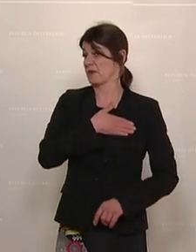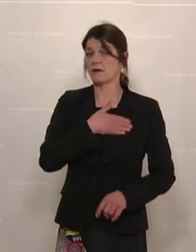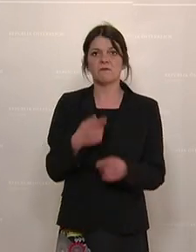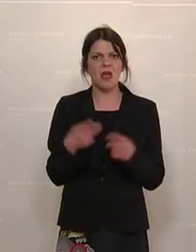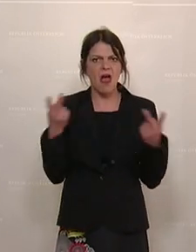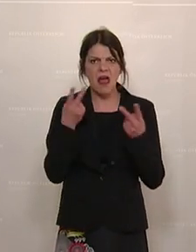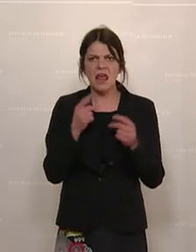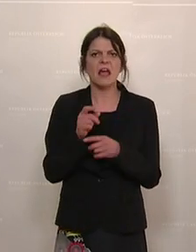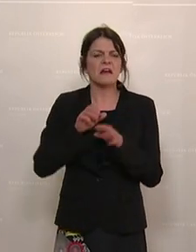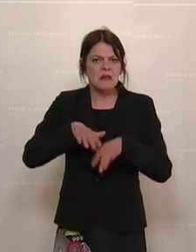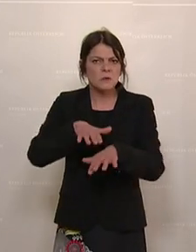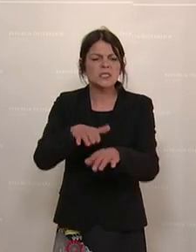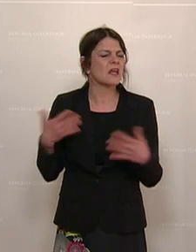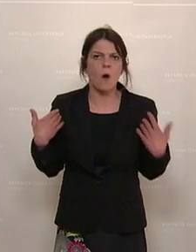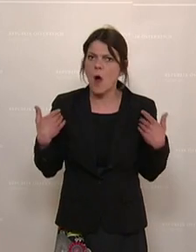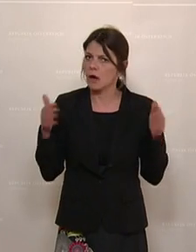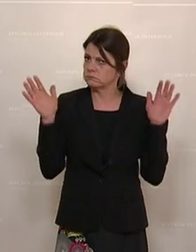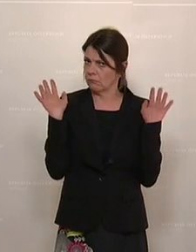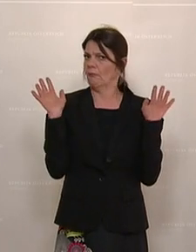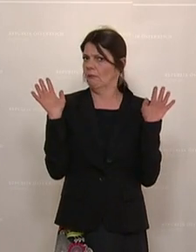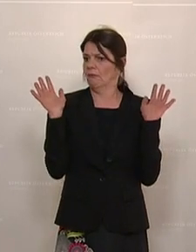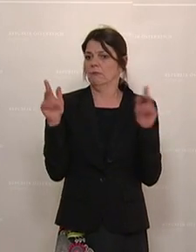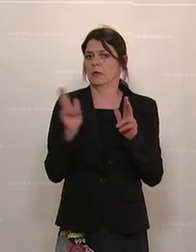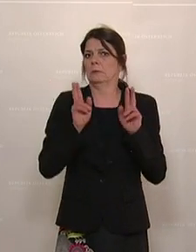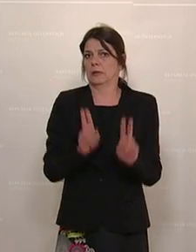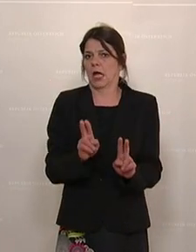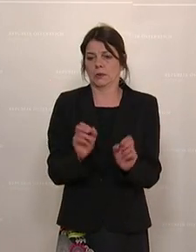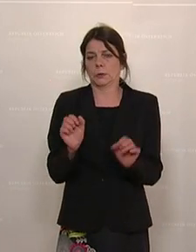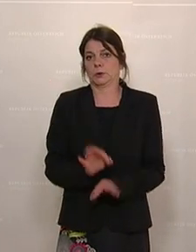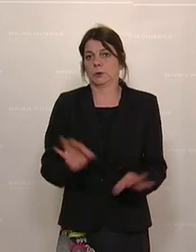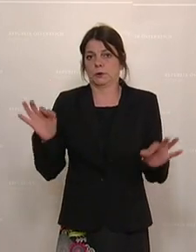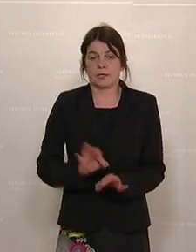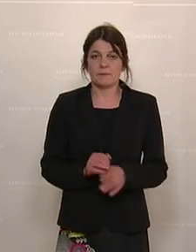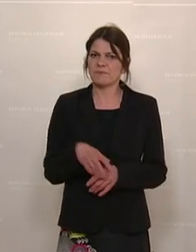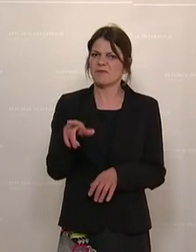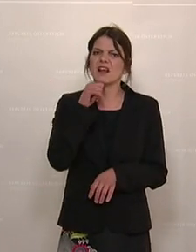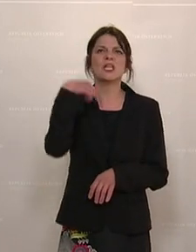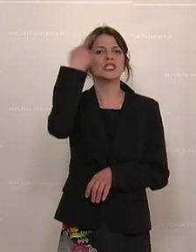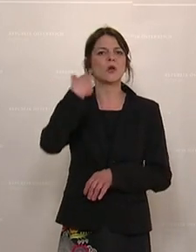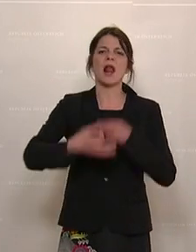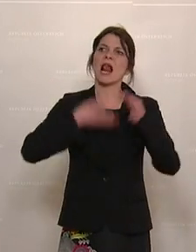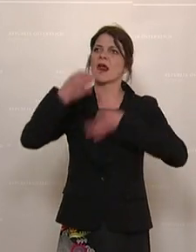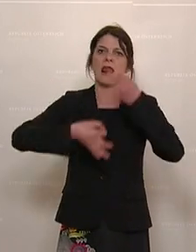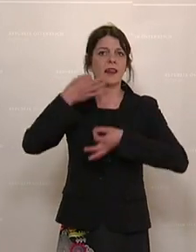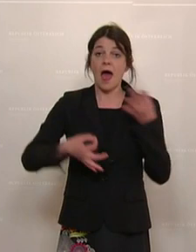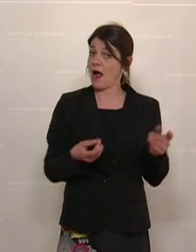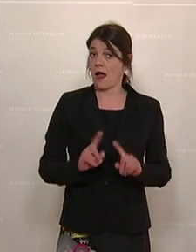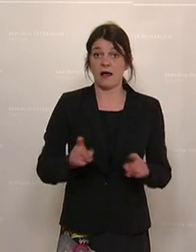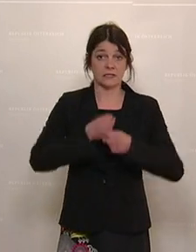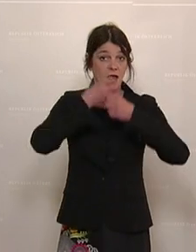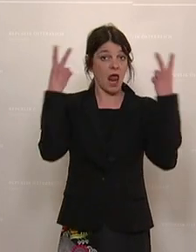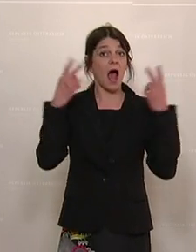dann muss man sagen vollkommen richtig das ist fatal und ehrlich sagt da geht es nicht um sonntagsreden sondern darum ganz klare